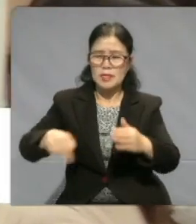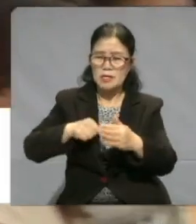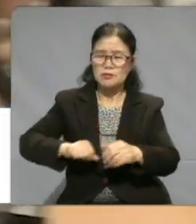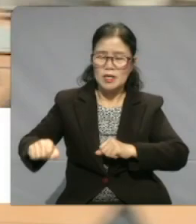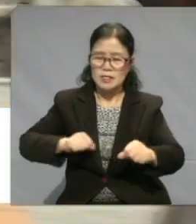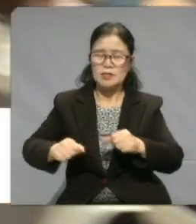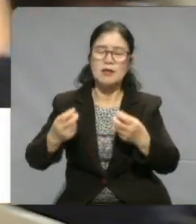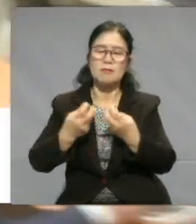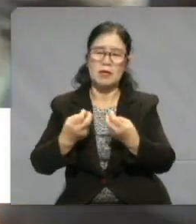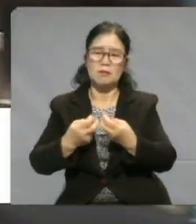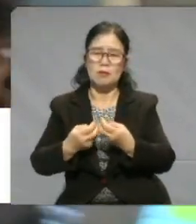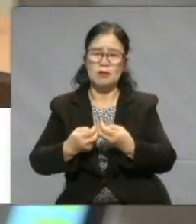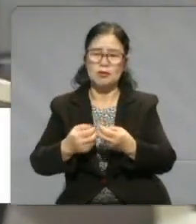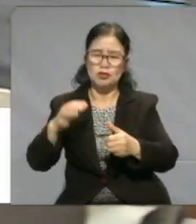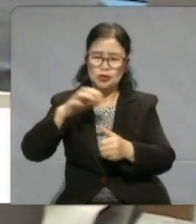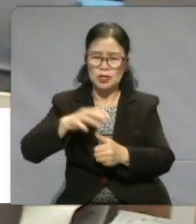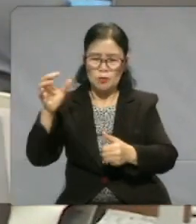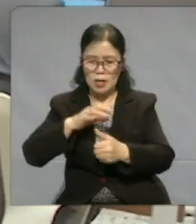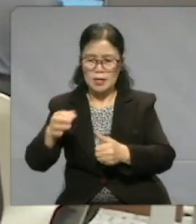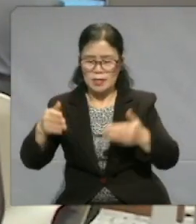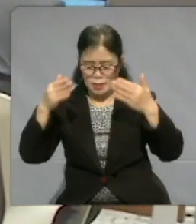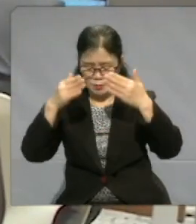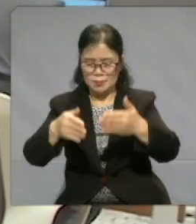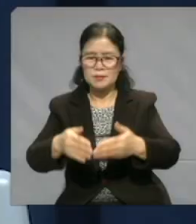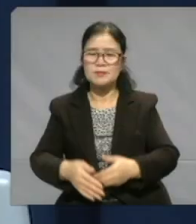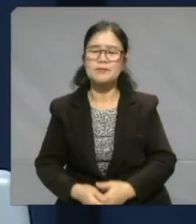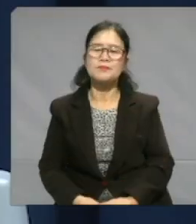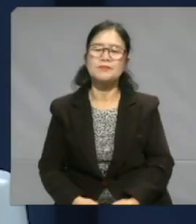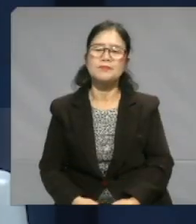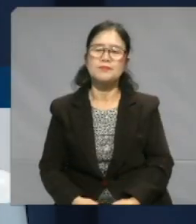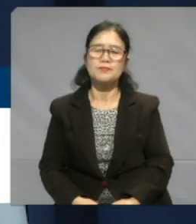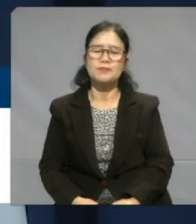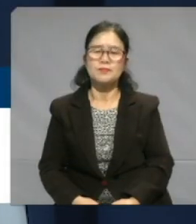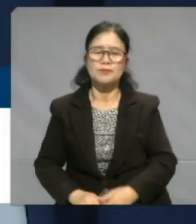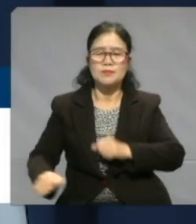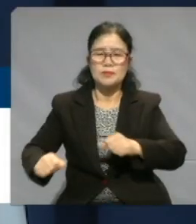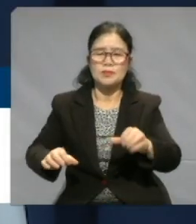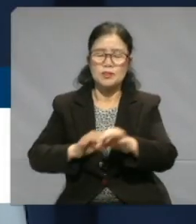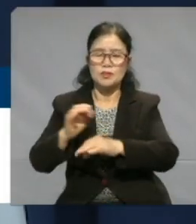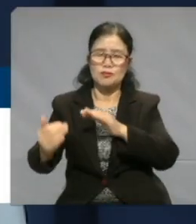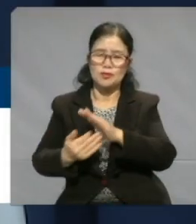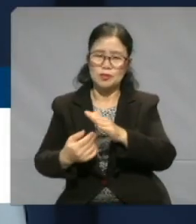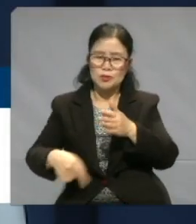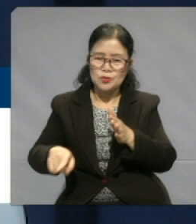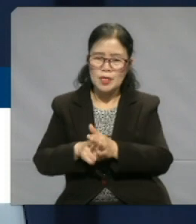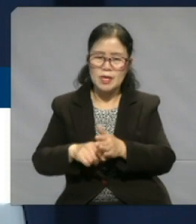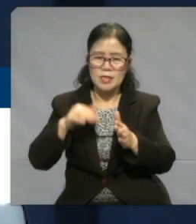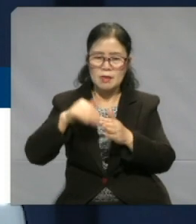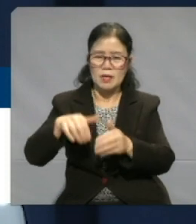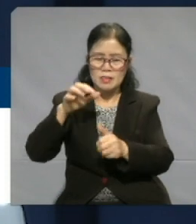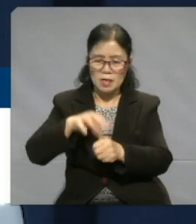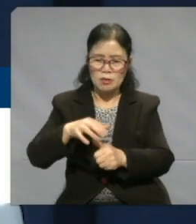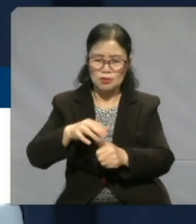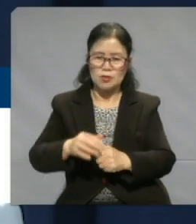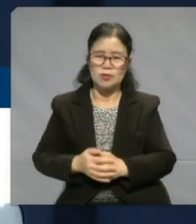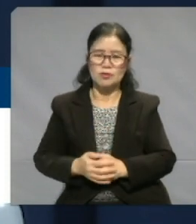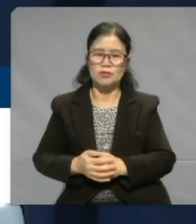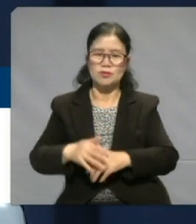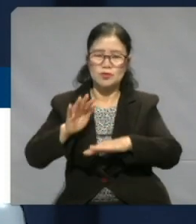활성화 방안, 규제 완화에도 방점을 찍었습니다. 역동 경제 구현을 위해 개발 제한